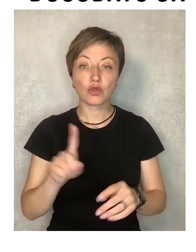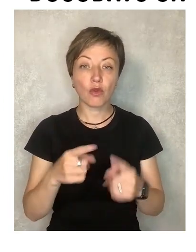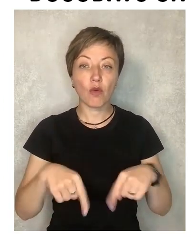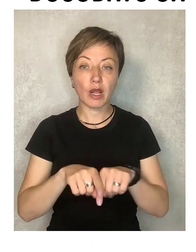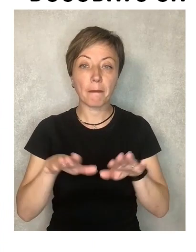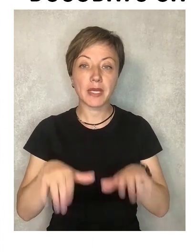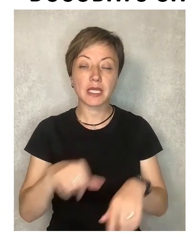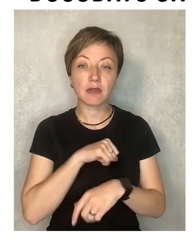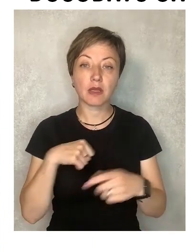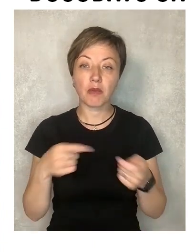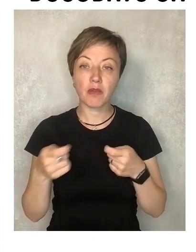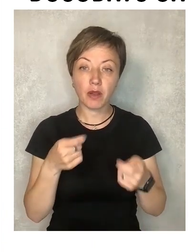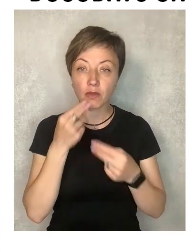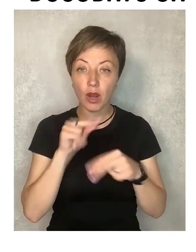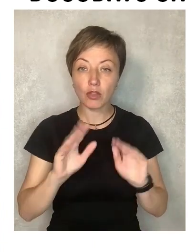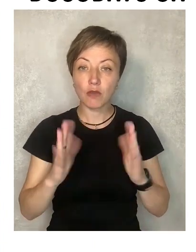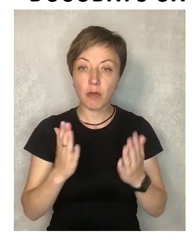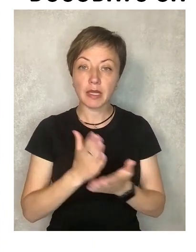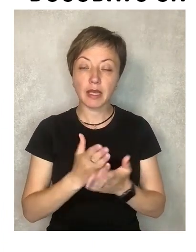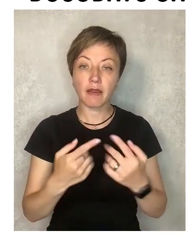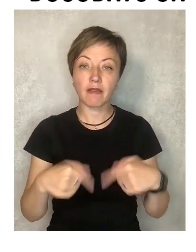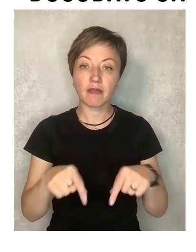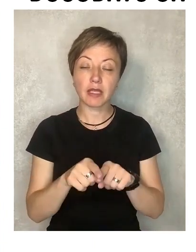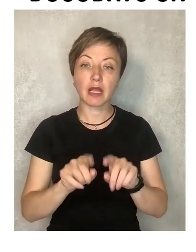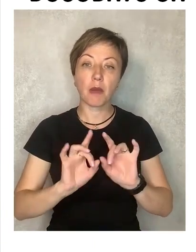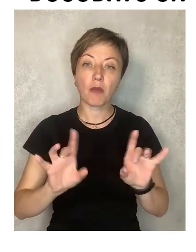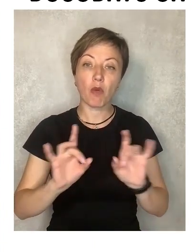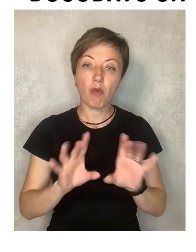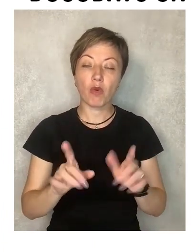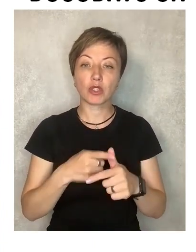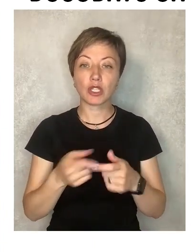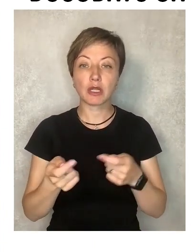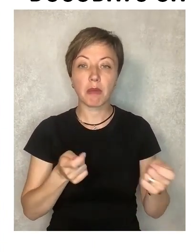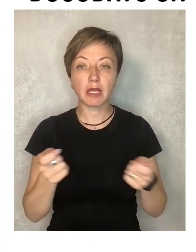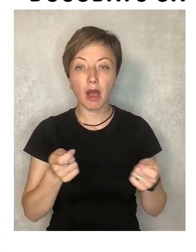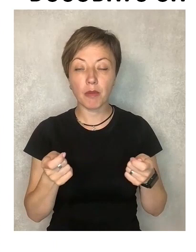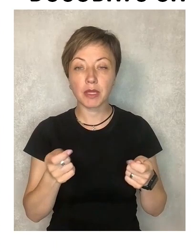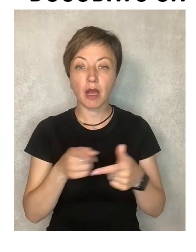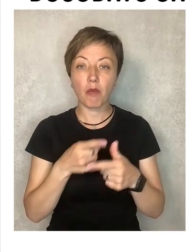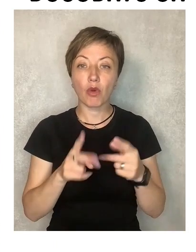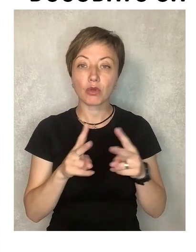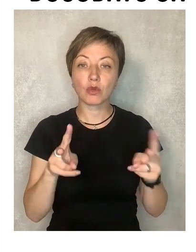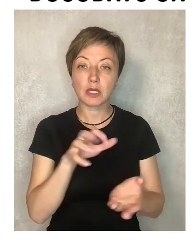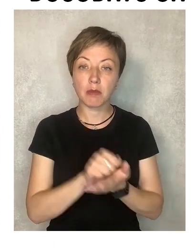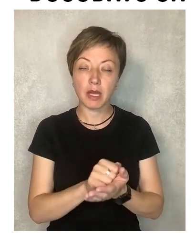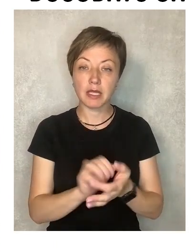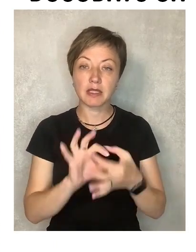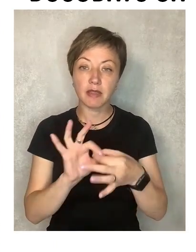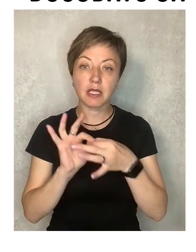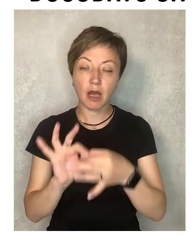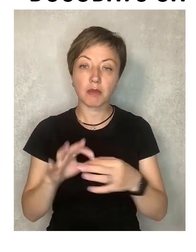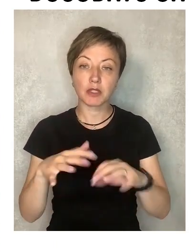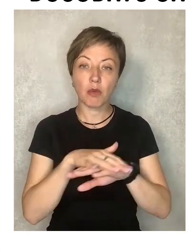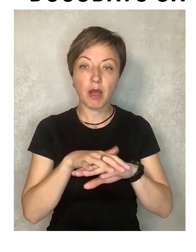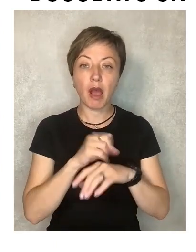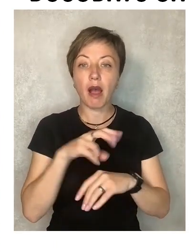в кращому випадку є там відділи промоції чи департаменти, або ті, хто займаються зв'язками з громадськістю, але, звісно,